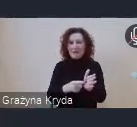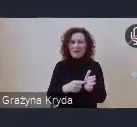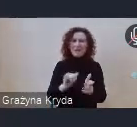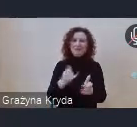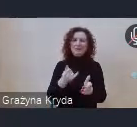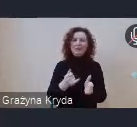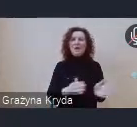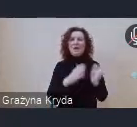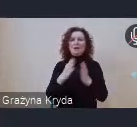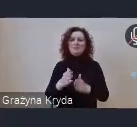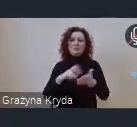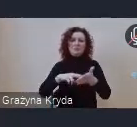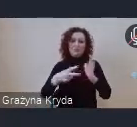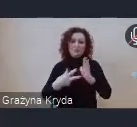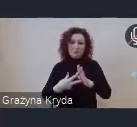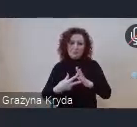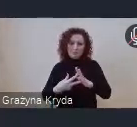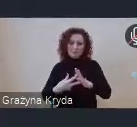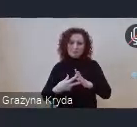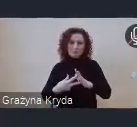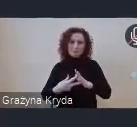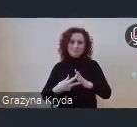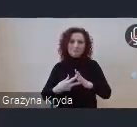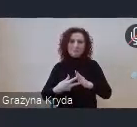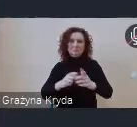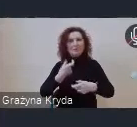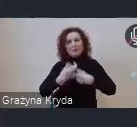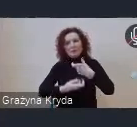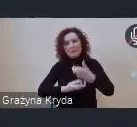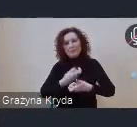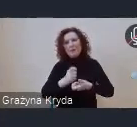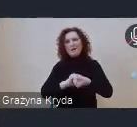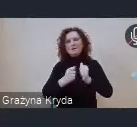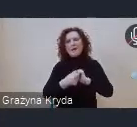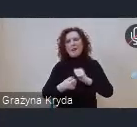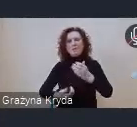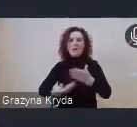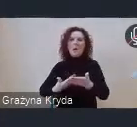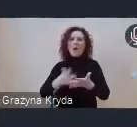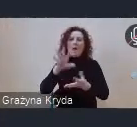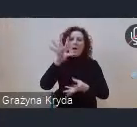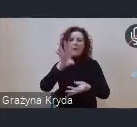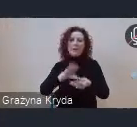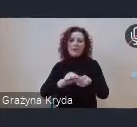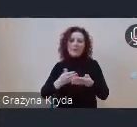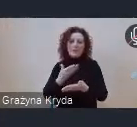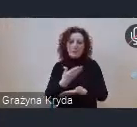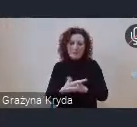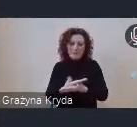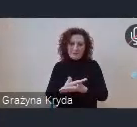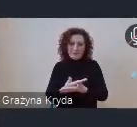raport o stanie zapewnienie dostępności towarów obecni na szczęście nie interesuje zupełnie co innego